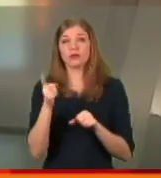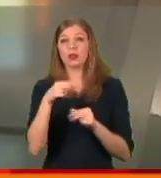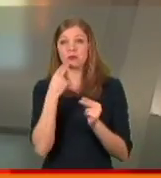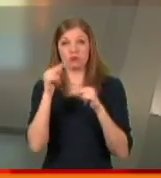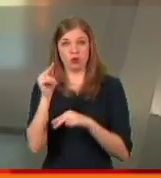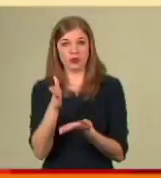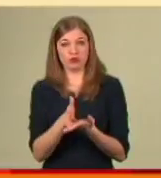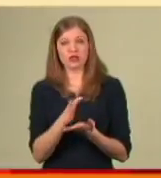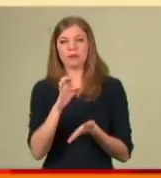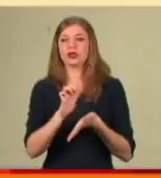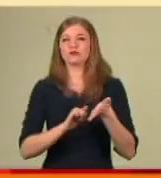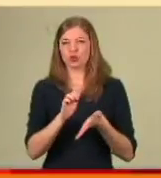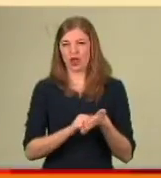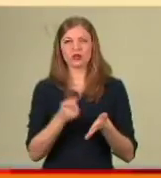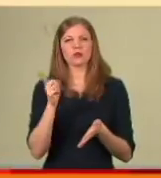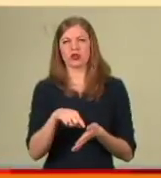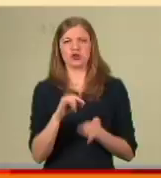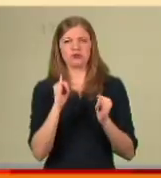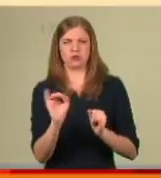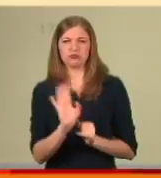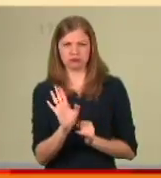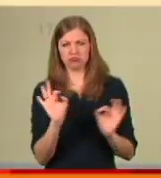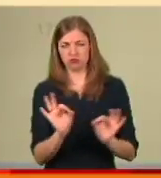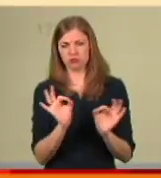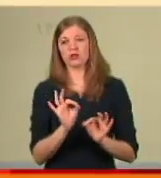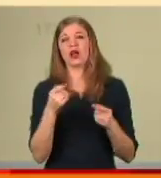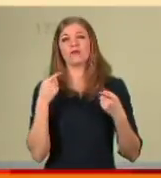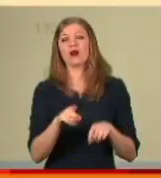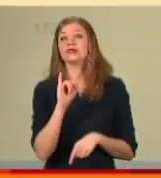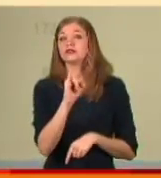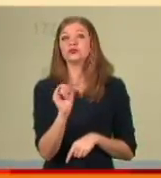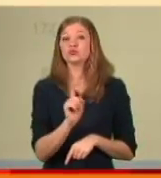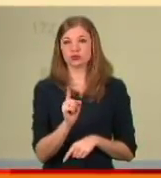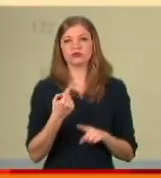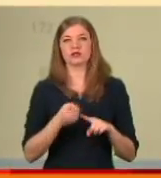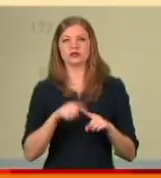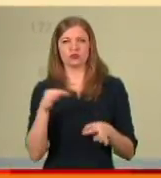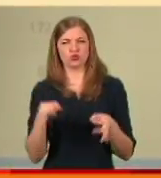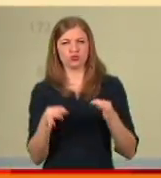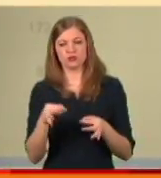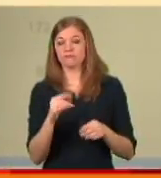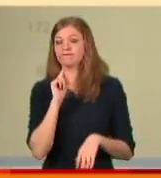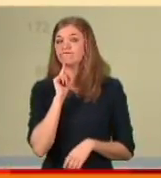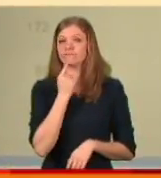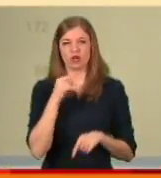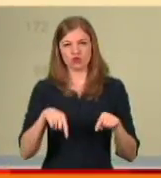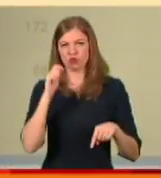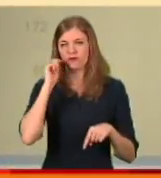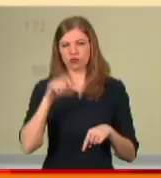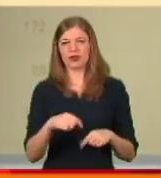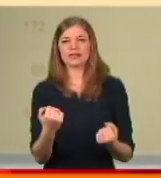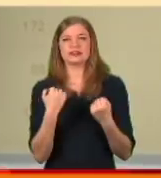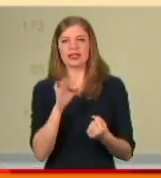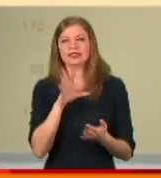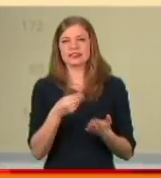поліпшення. З податками теж не все так погано. З чим справді кепсько, так це судами. Дуже важко в Україні